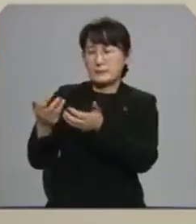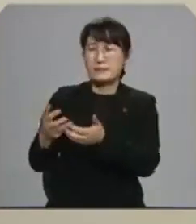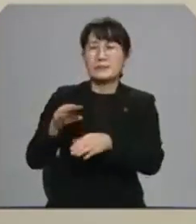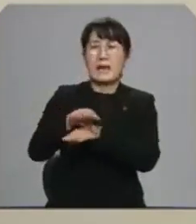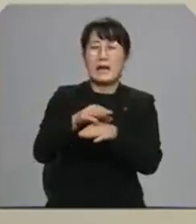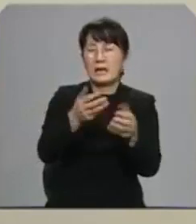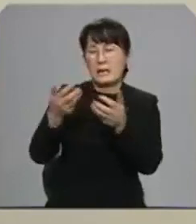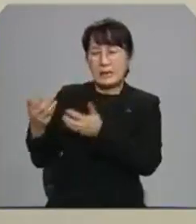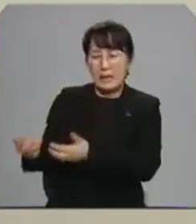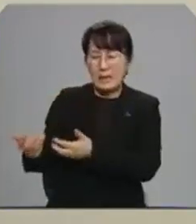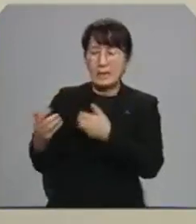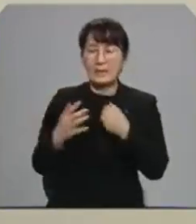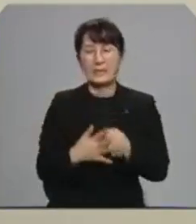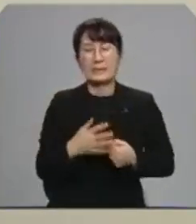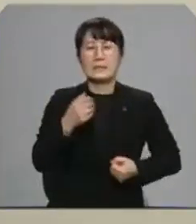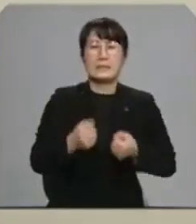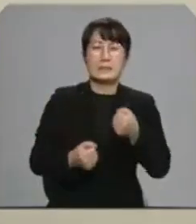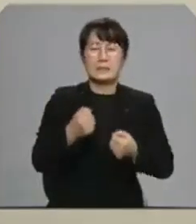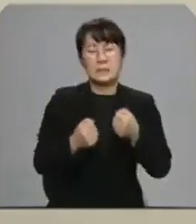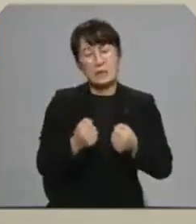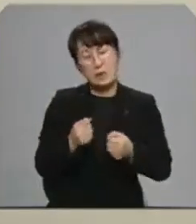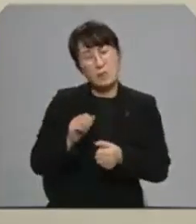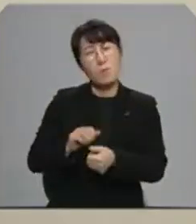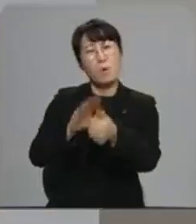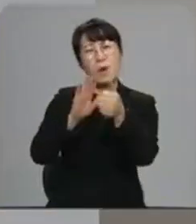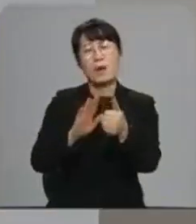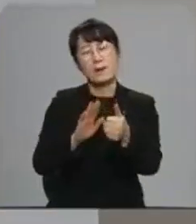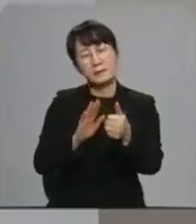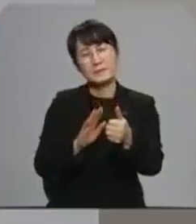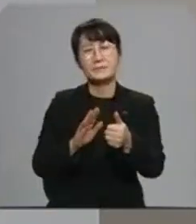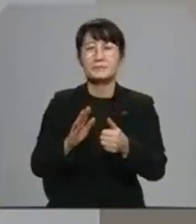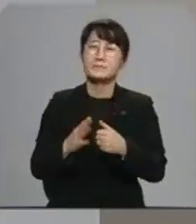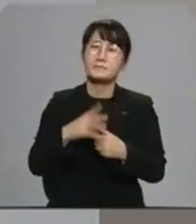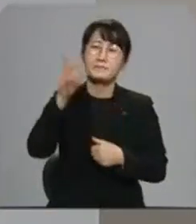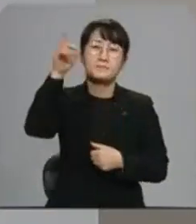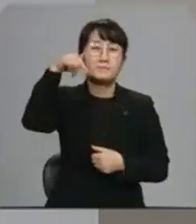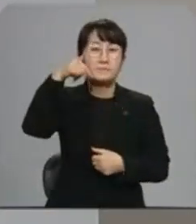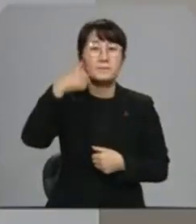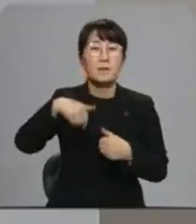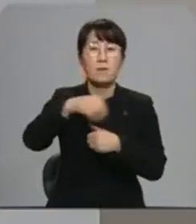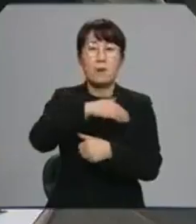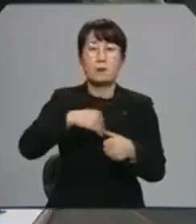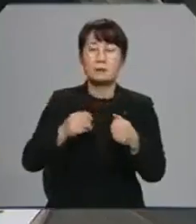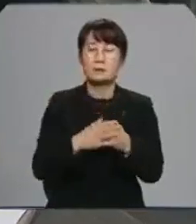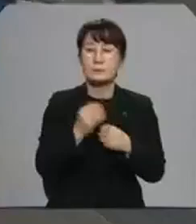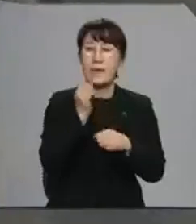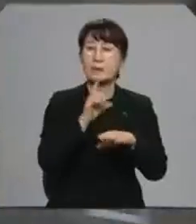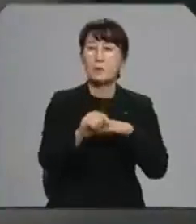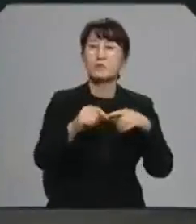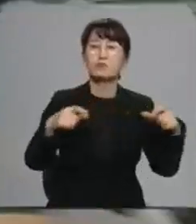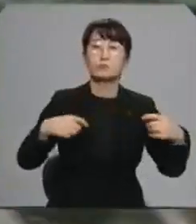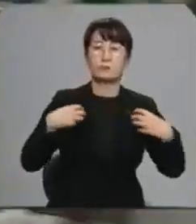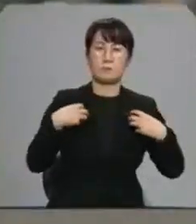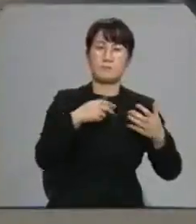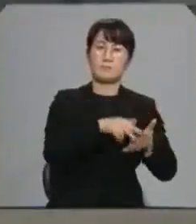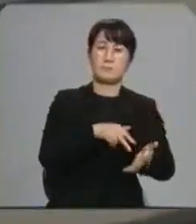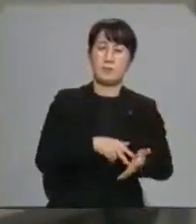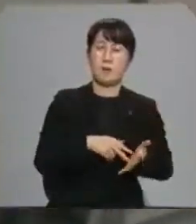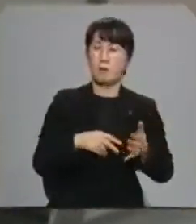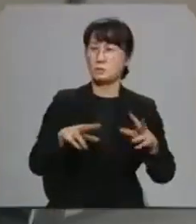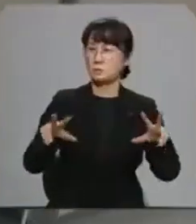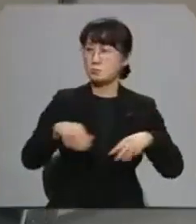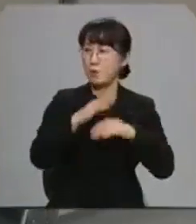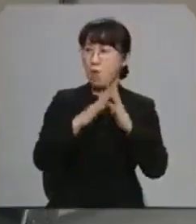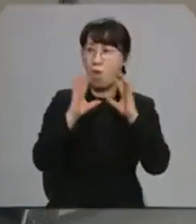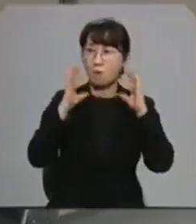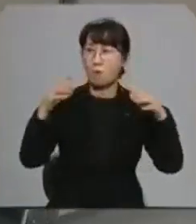위험한 걸 감수하고도 어쨌든 보내야 하는 상황이기 때문에. 달성군청은 저출산으로 전체적인 영유아 수가